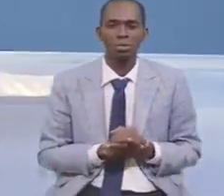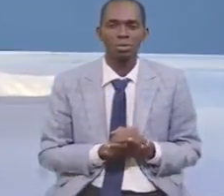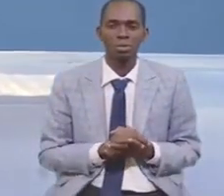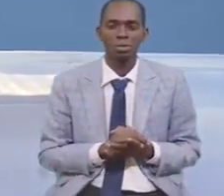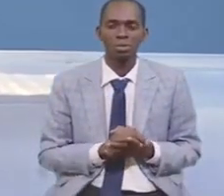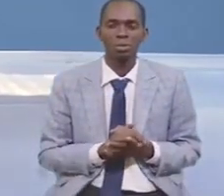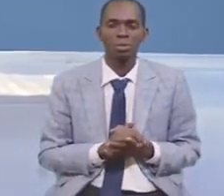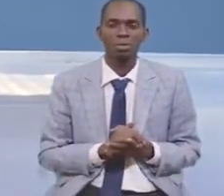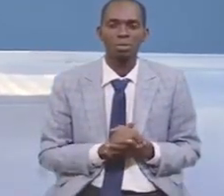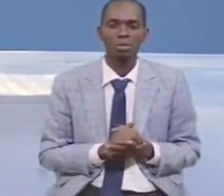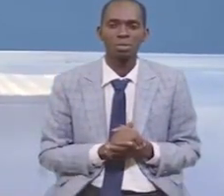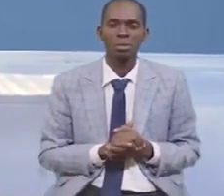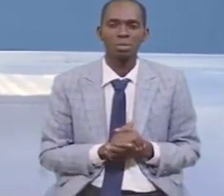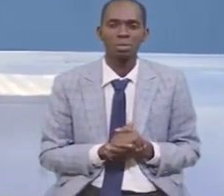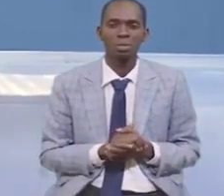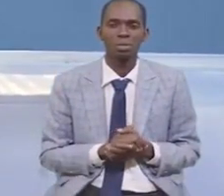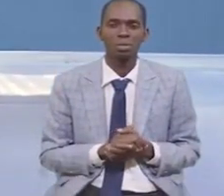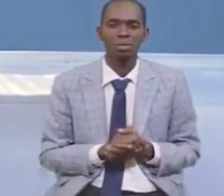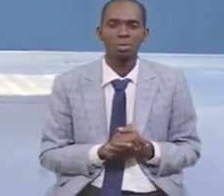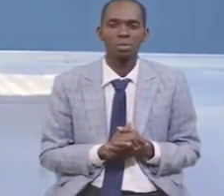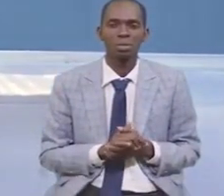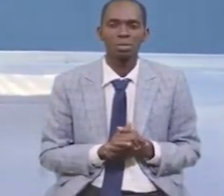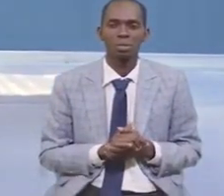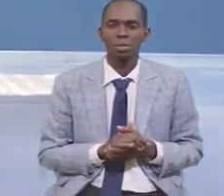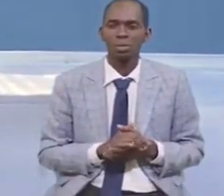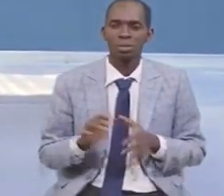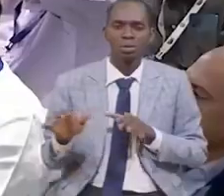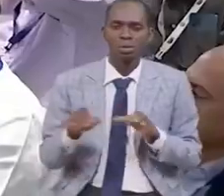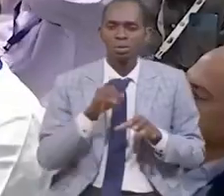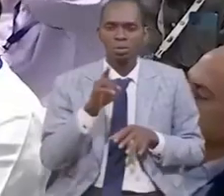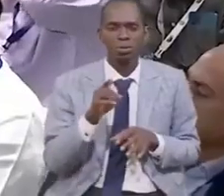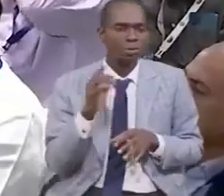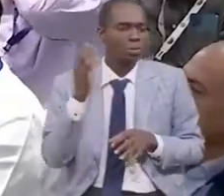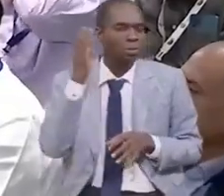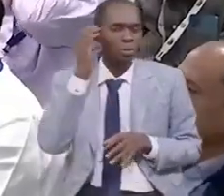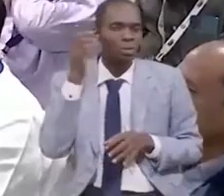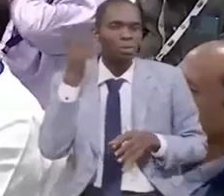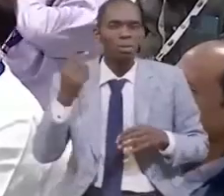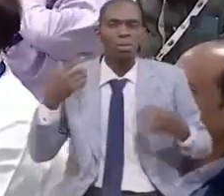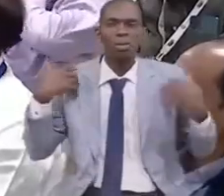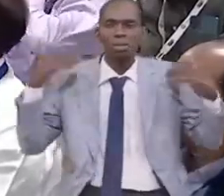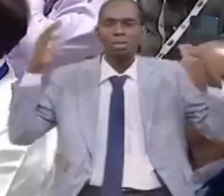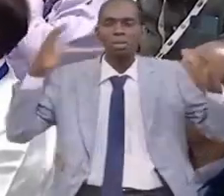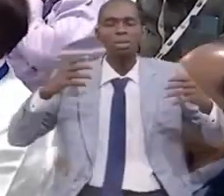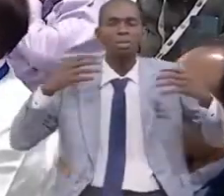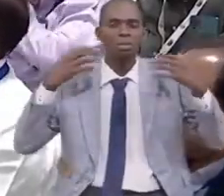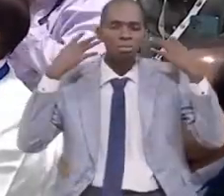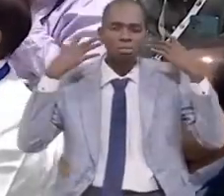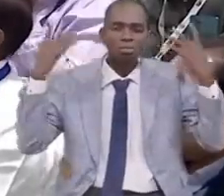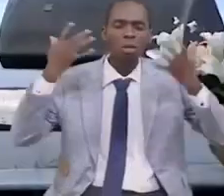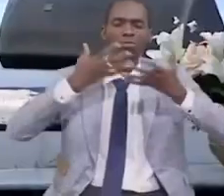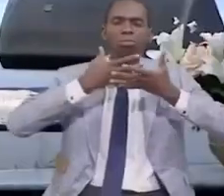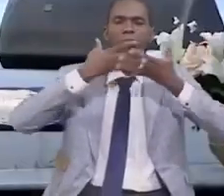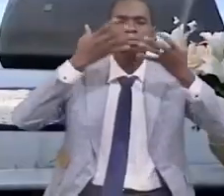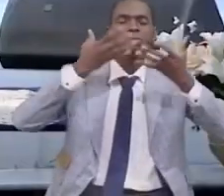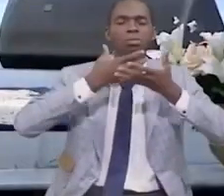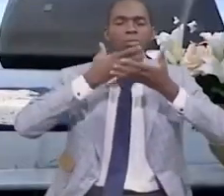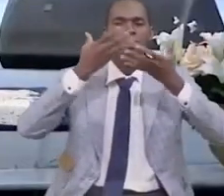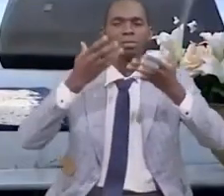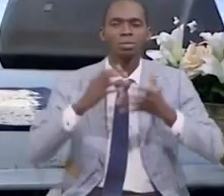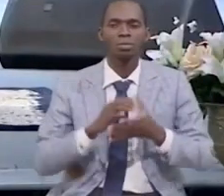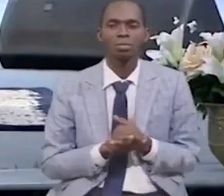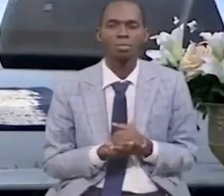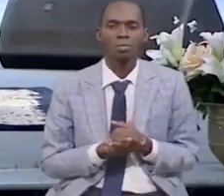క్రింద అలాగే ఉంటాయి. ఎంతమంది దేవుని స్తోత్రం చెప్తారు? Did you hear those angels shout? దూతలు ఏమని కేకలు వేశారో మీకు గుర్తుందా